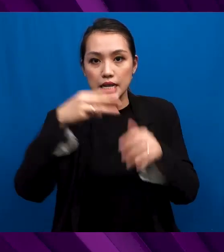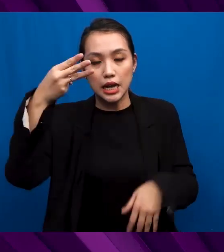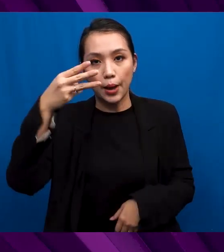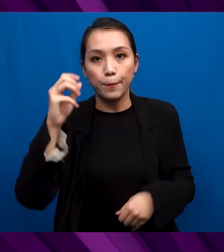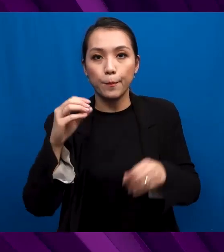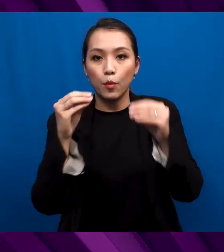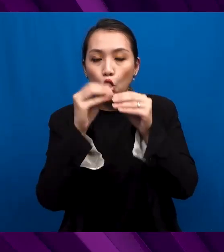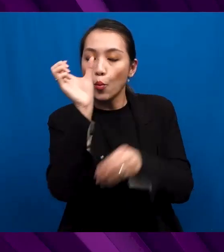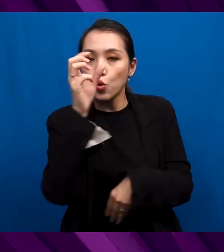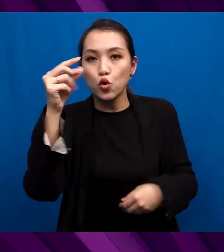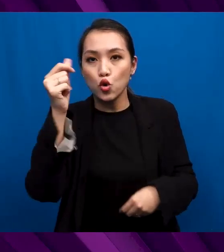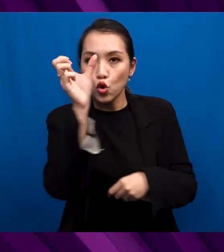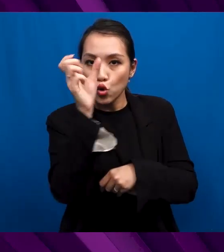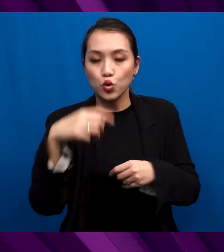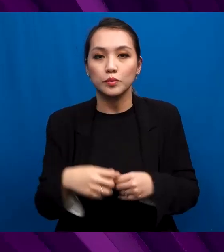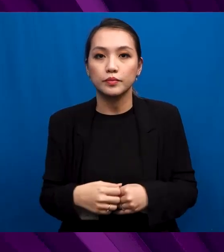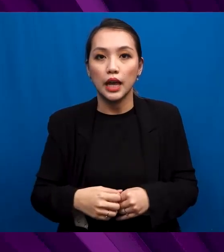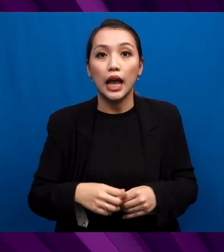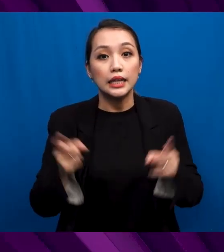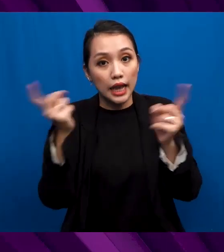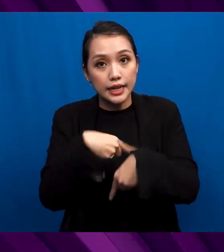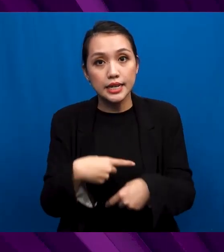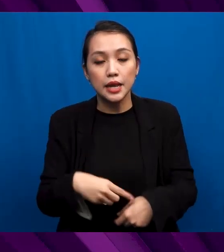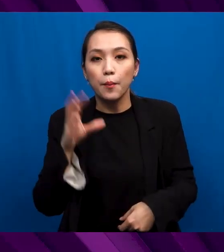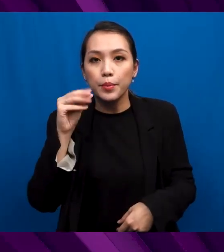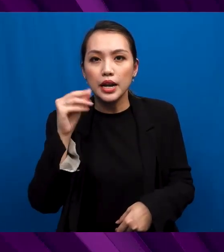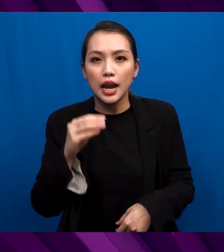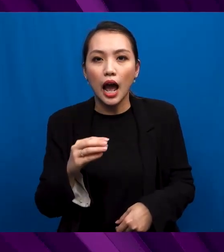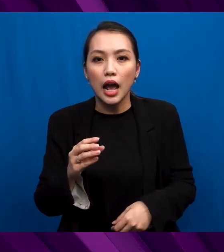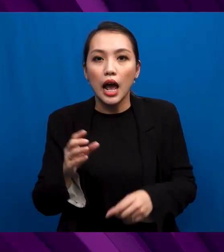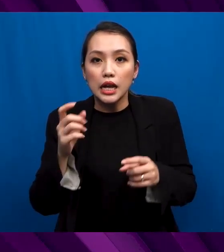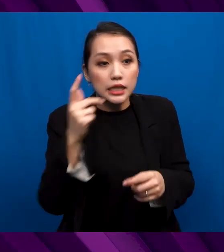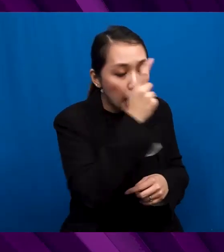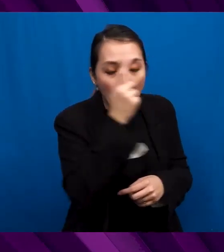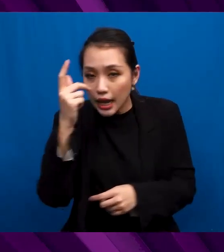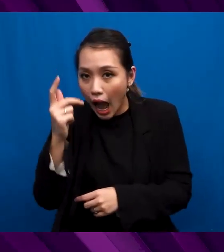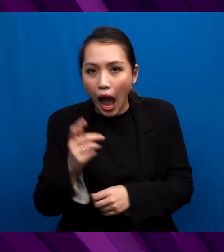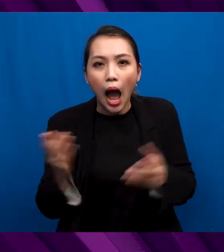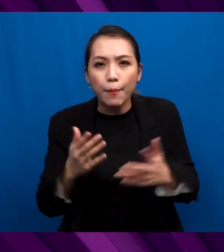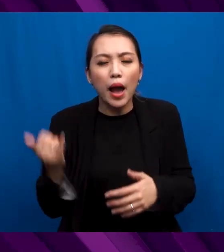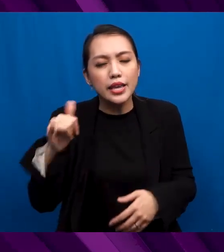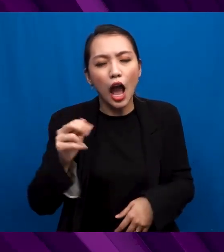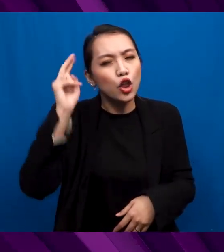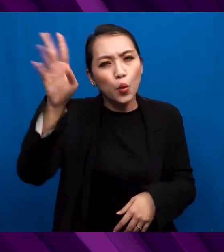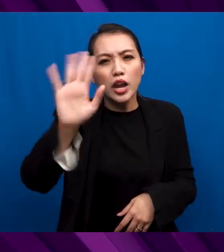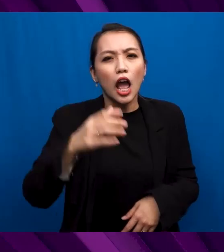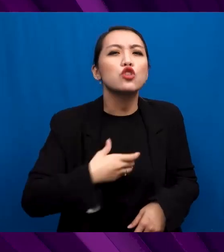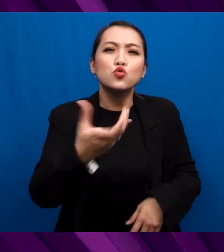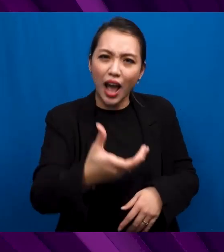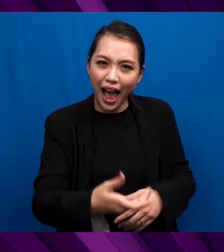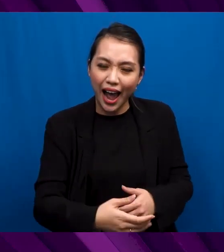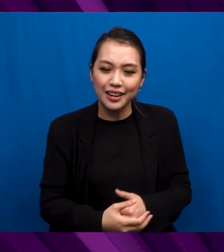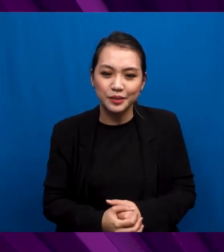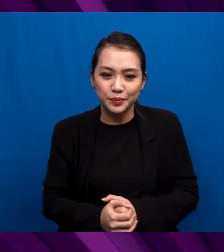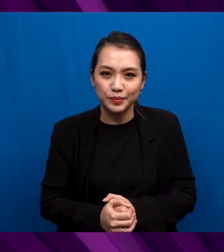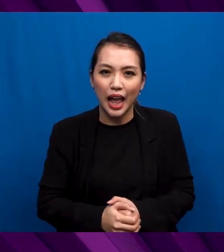Itulah orang Lewi kelakuannya. Mereka berkali-kali di posisi dilema lalu mereka memihak ke Tuhan dan melakukan sesuatu kepada bangsanya. Makanya lama-lama